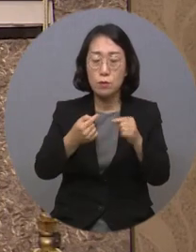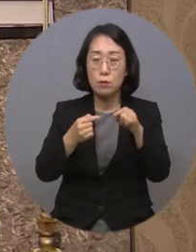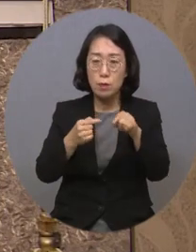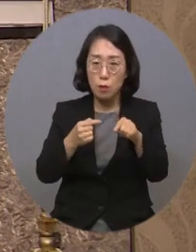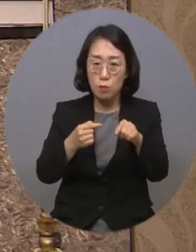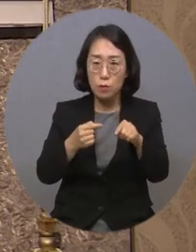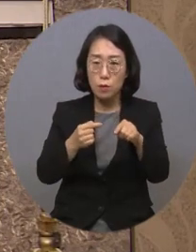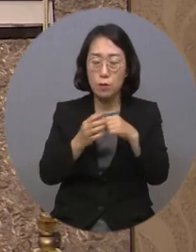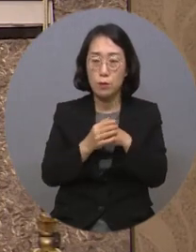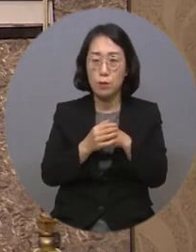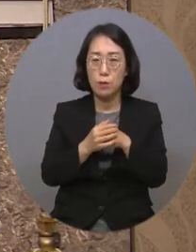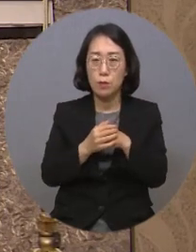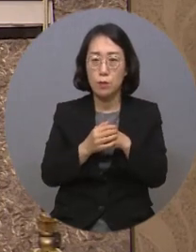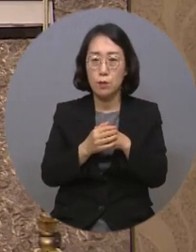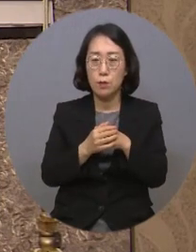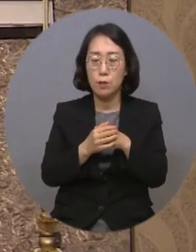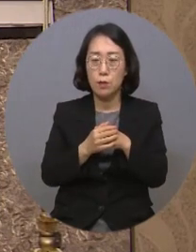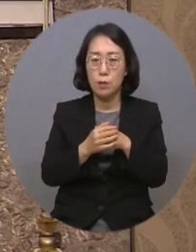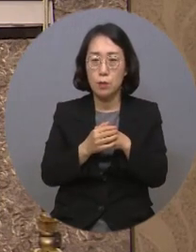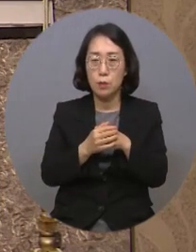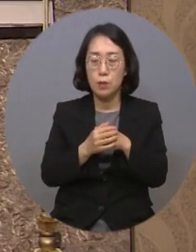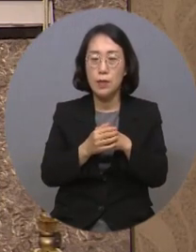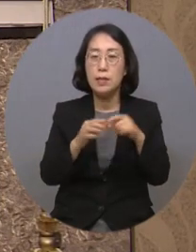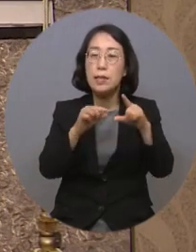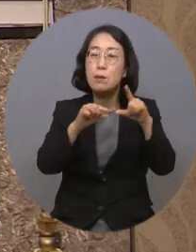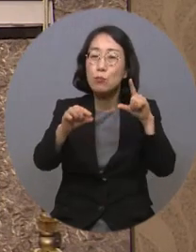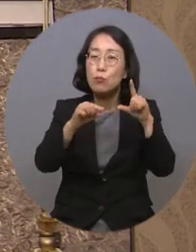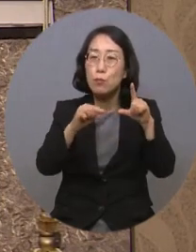입소는 우리가 29인 이내로만 하고